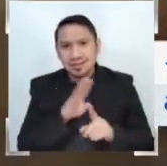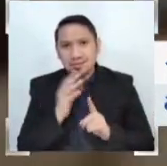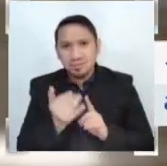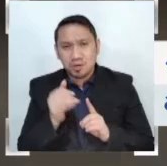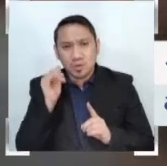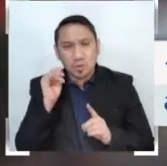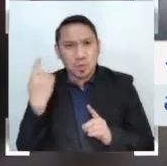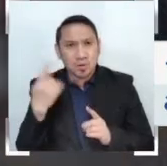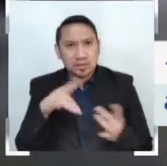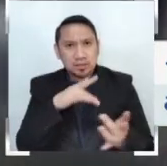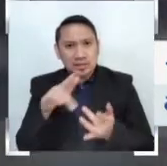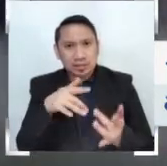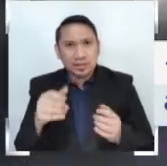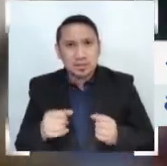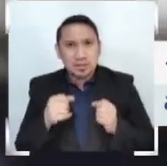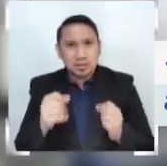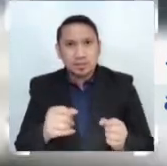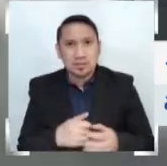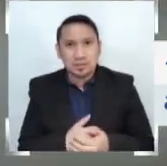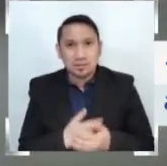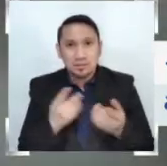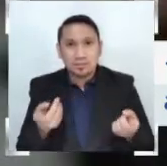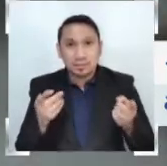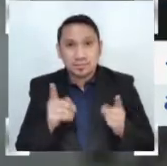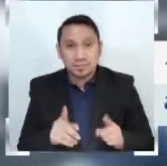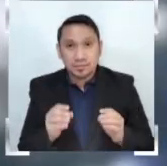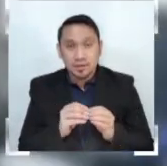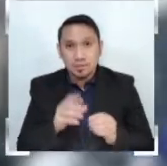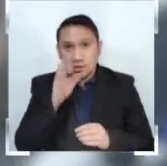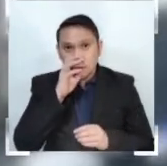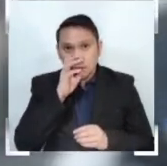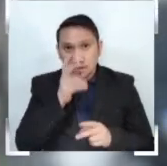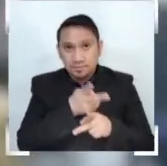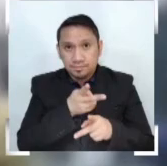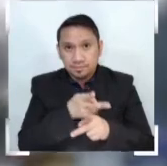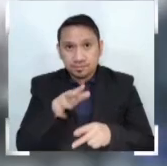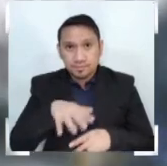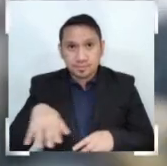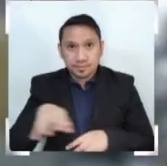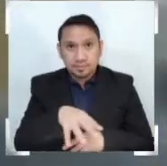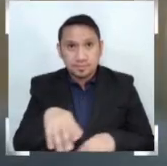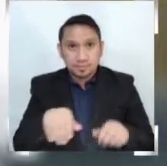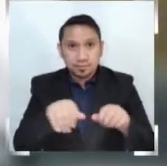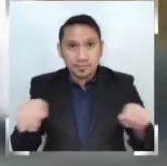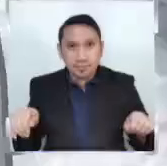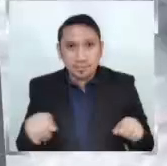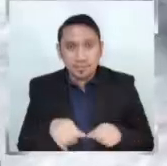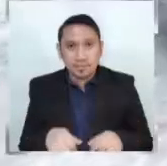sa kalsada. Kasunod na insidente, mas hinigpitan na raw nila ang pagbabantay sa lugar.